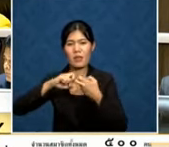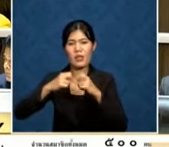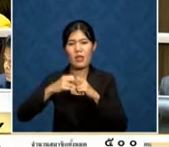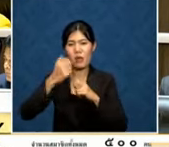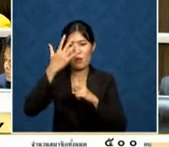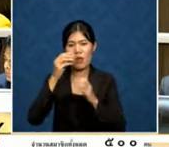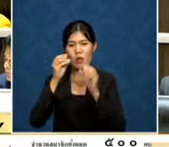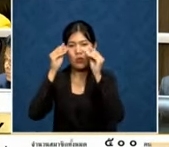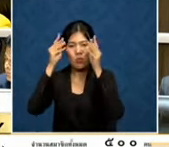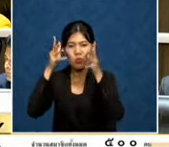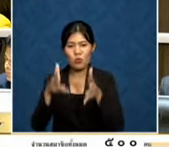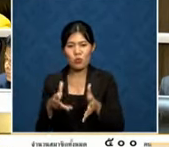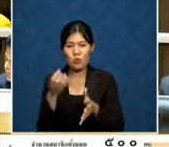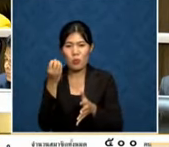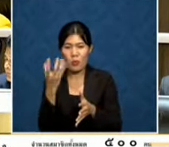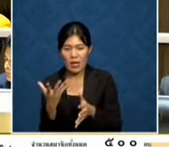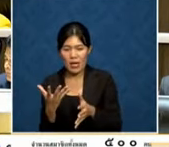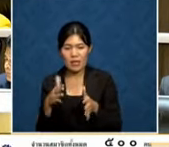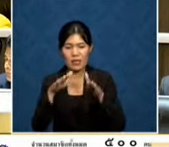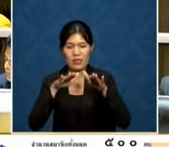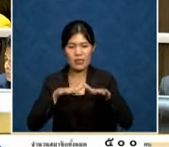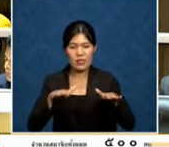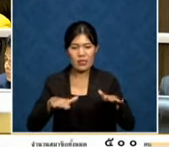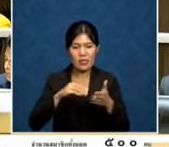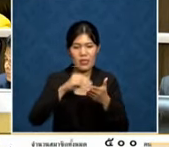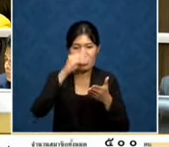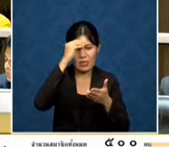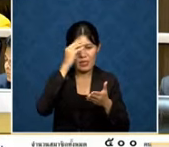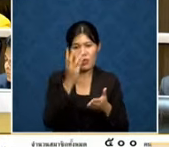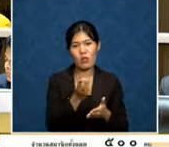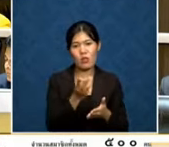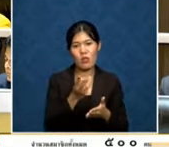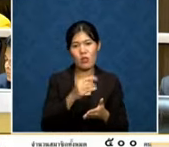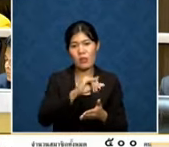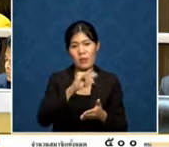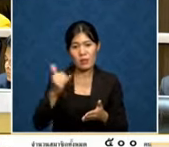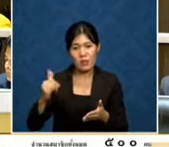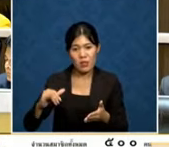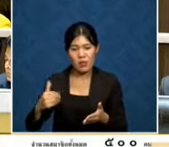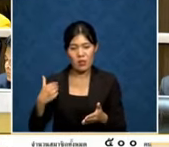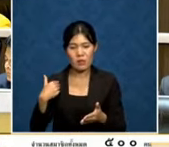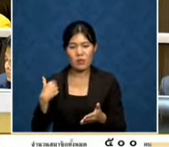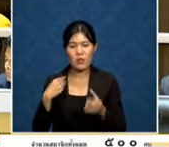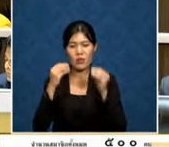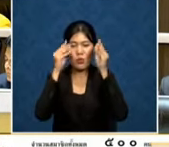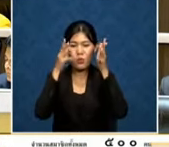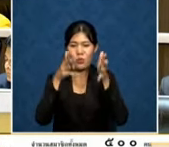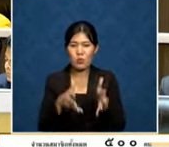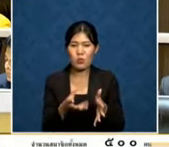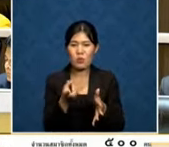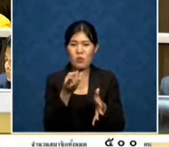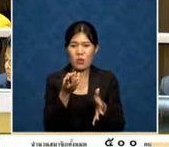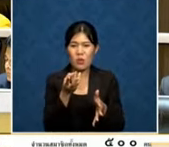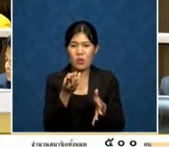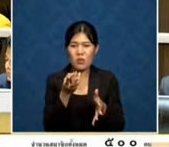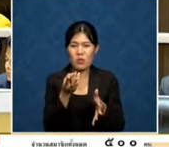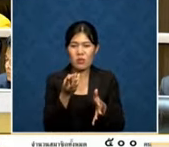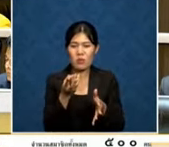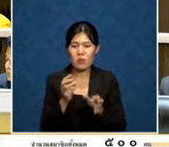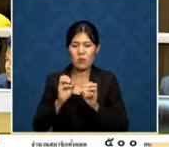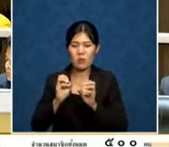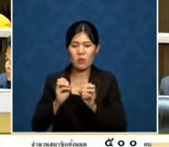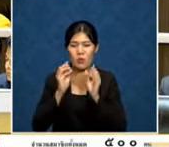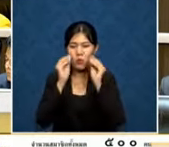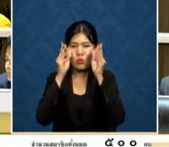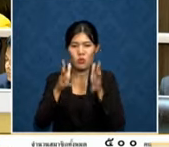ครูล้นครูมากกว่าเด็กบางแห่งก็มีเด็กเอ่อครูเนี่ยไม่เพียงพอต่อการสอนนะครับ